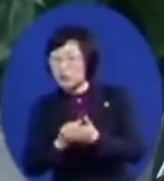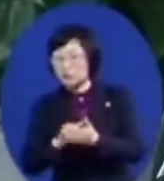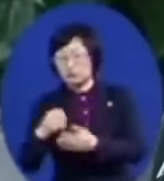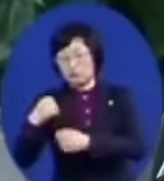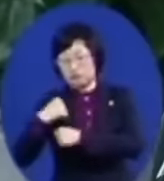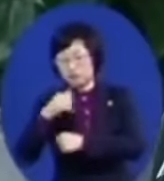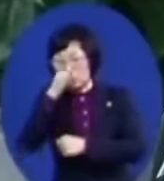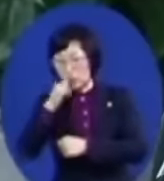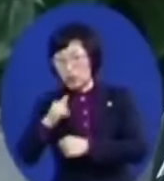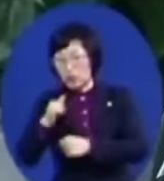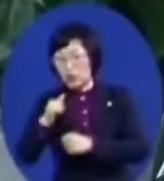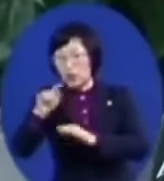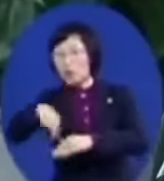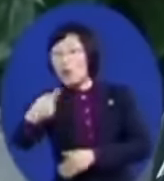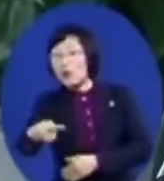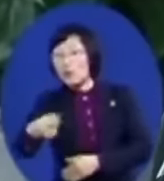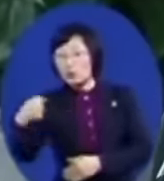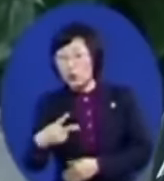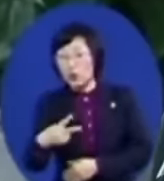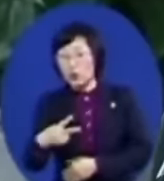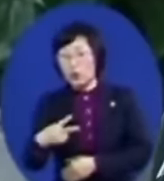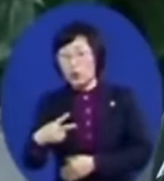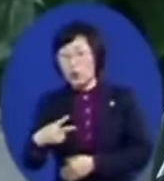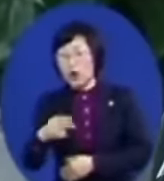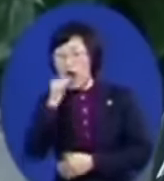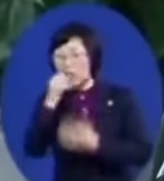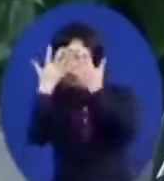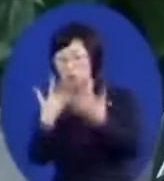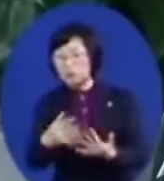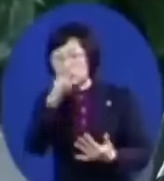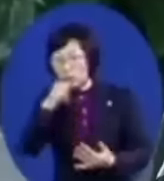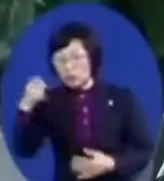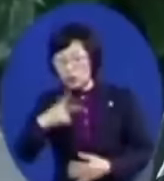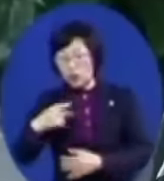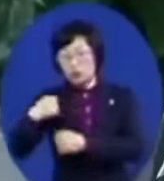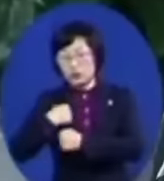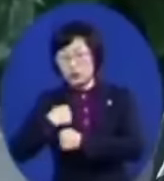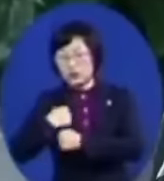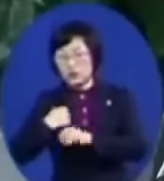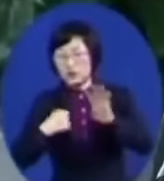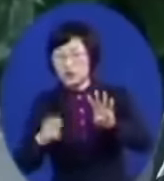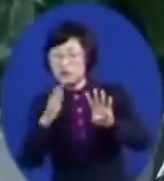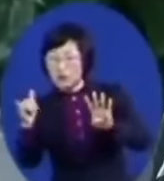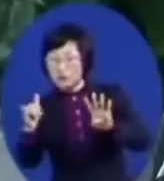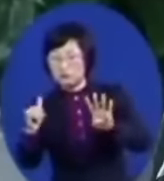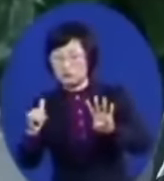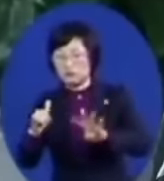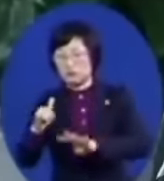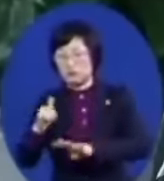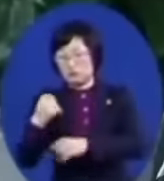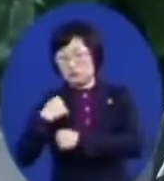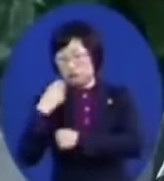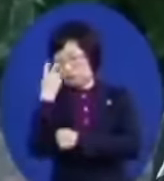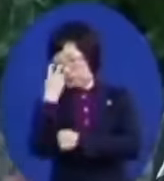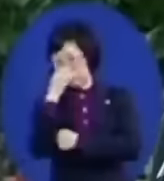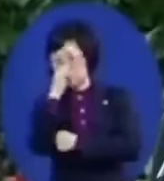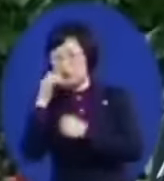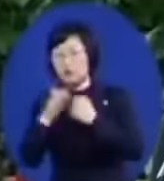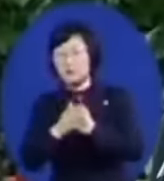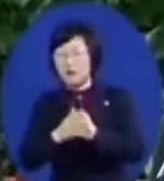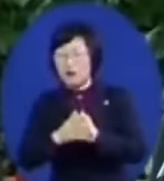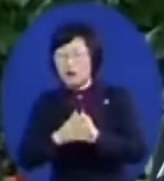또 거기 또 밖에 나가면 또 철문이 있는데 거기 또 군인이 네 사람 지키고 있는 것입니다.